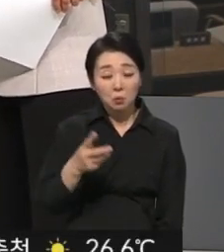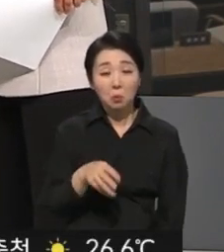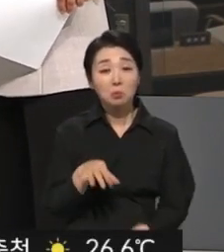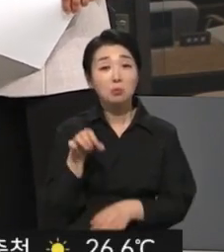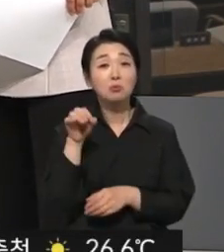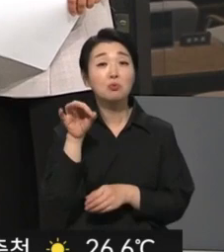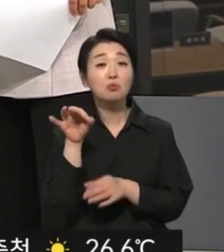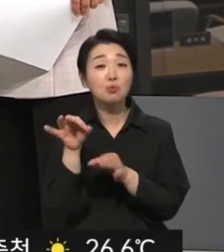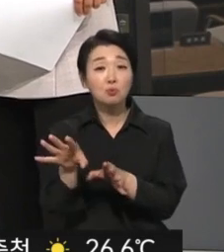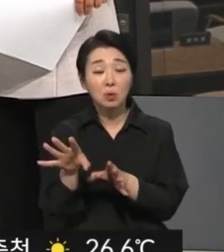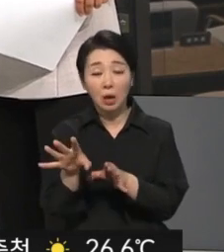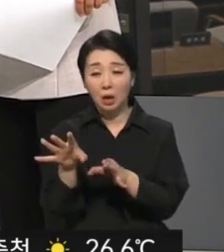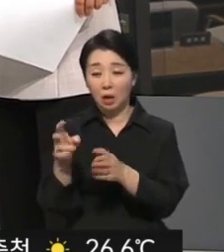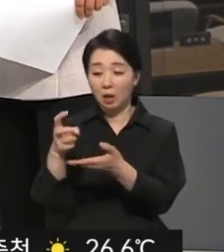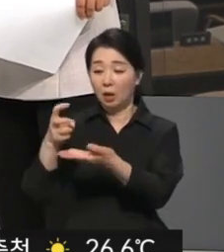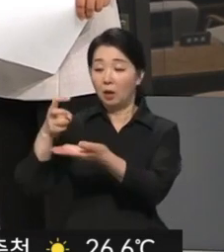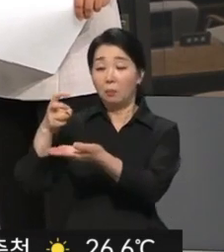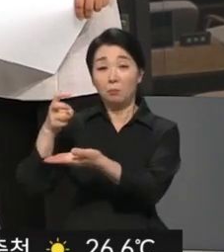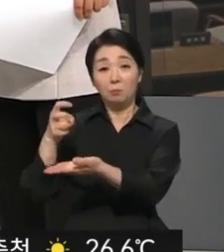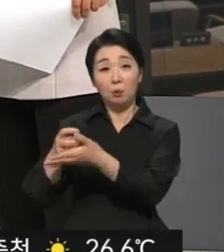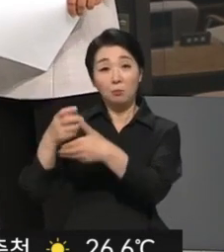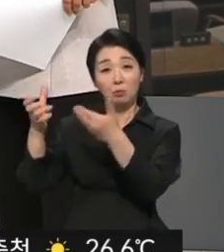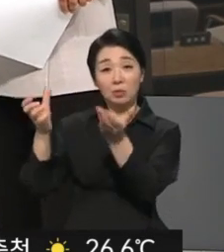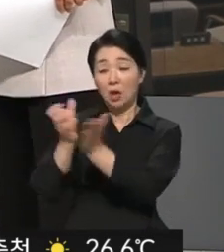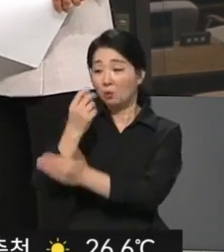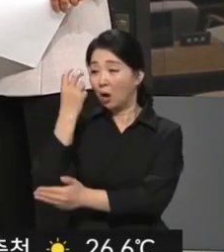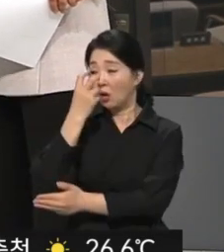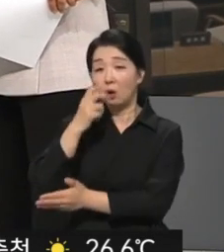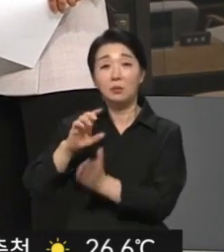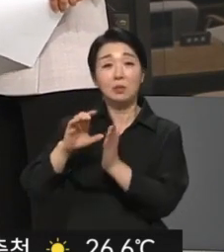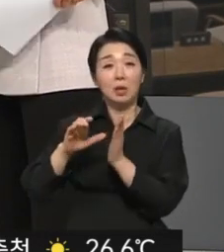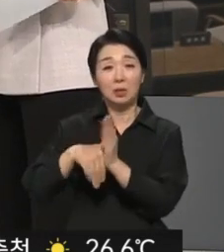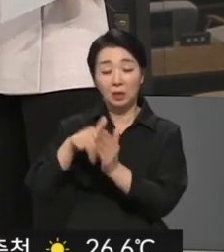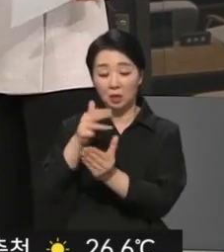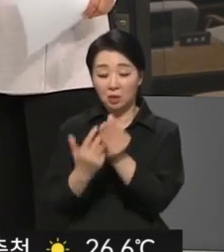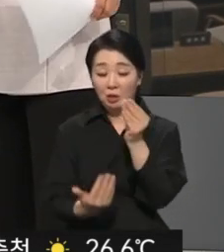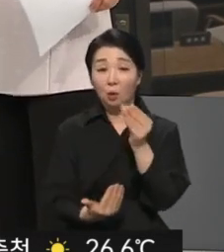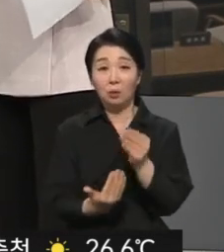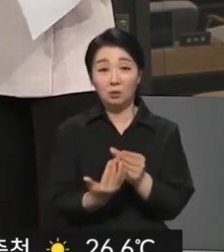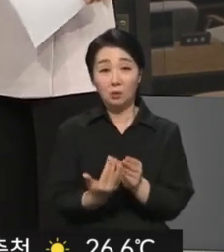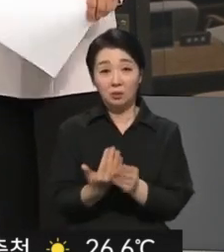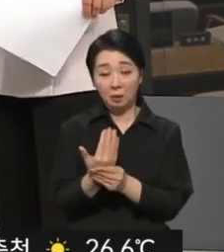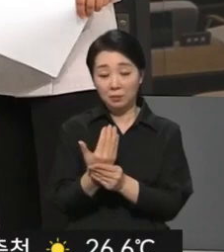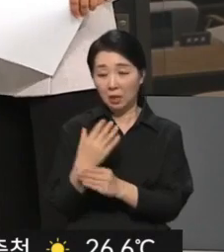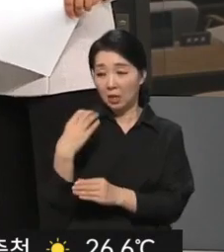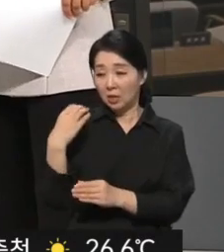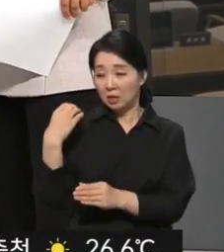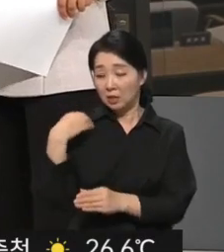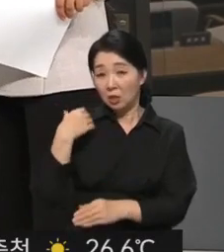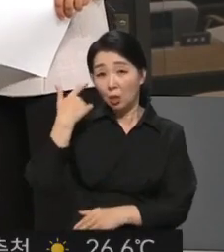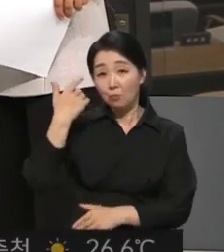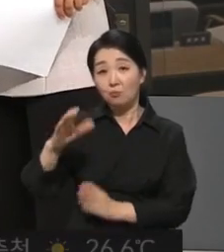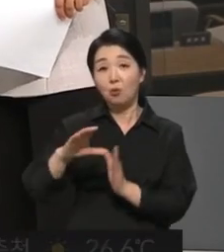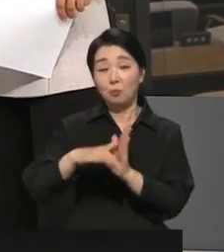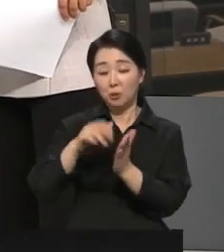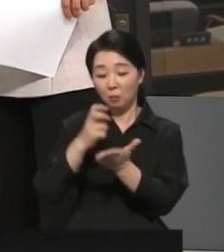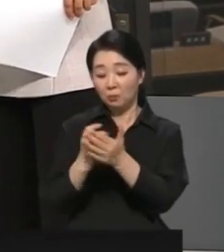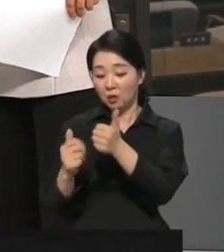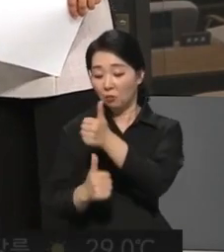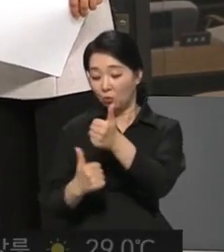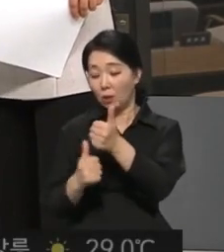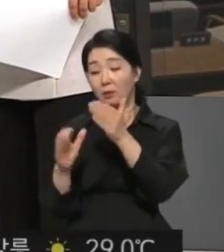투자를 한동훈 장관을 검증하는 청문회에서 또 이태원 참사 책임을 묻는 법사위에서 했어야 하는지에 대해서는 의문이